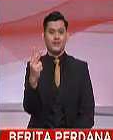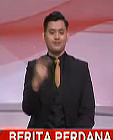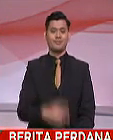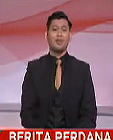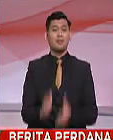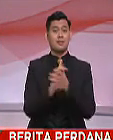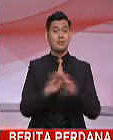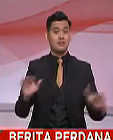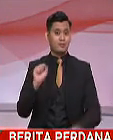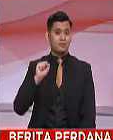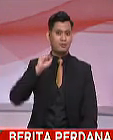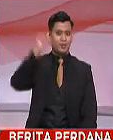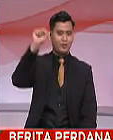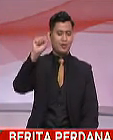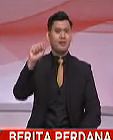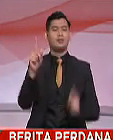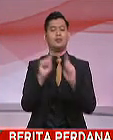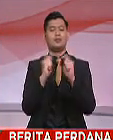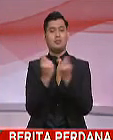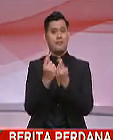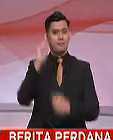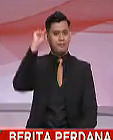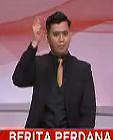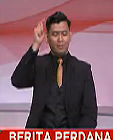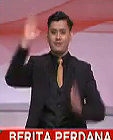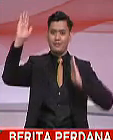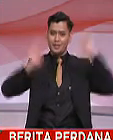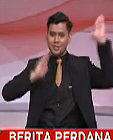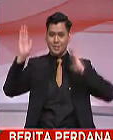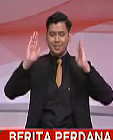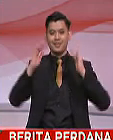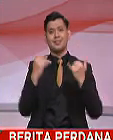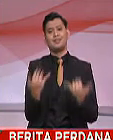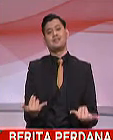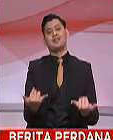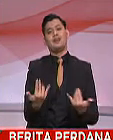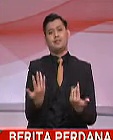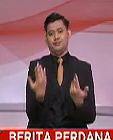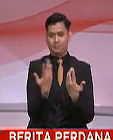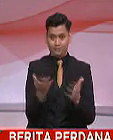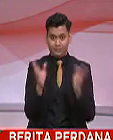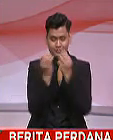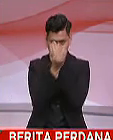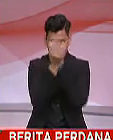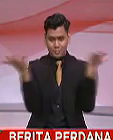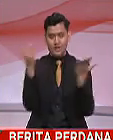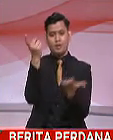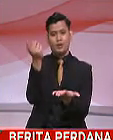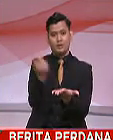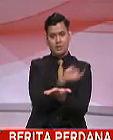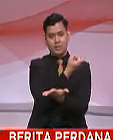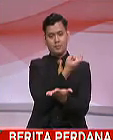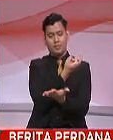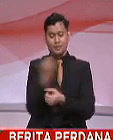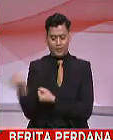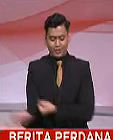Selamat berjuang kepada pemain-pemain negara. Seterusnya kita ikuti perkembangan sukan hoki. Pemain hoki kelahiran Felda Gunung Besut, Perak,